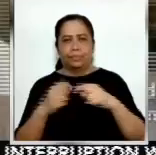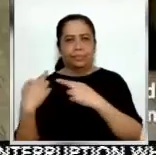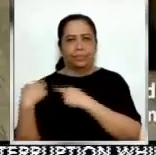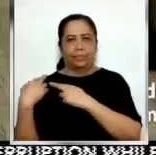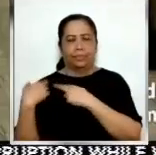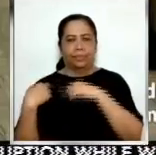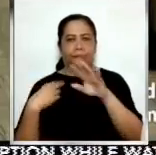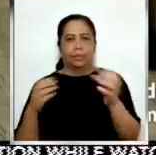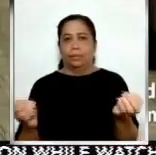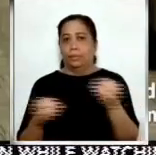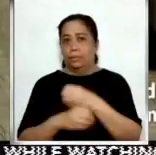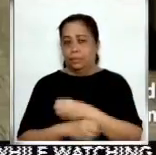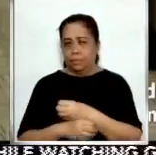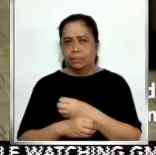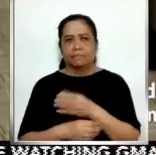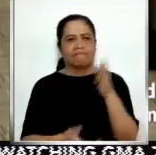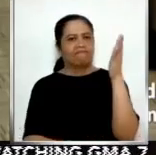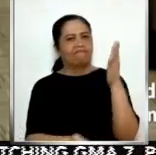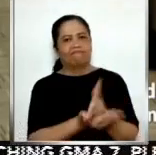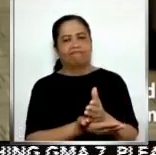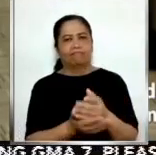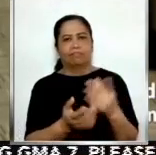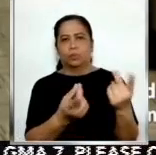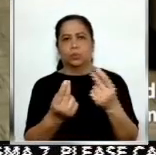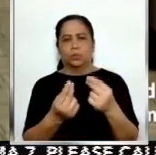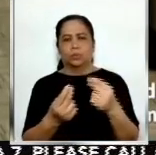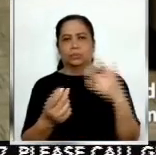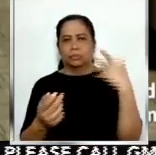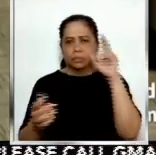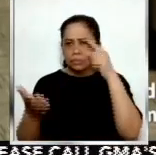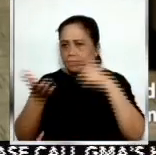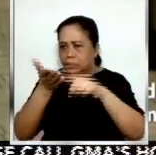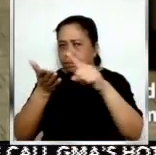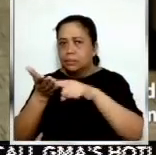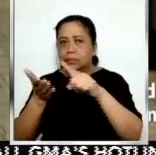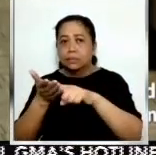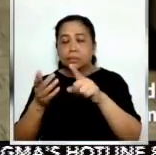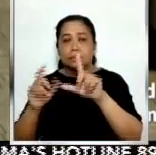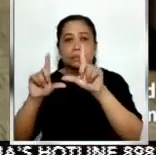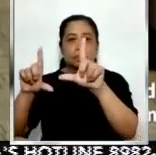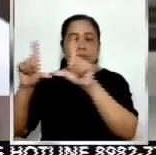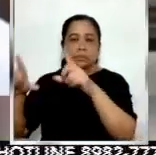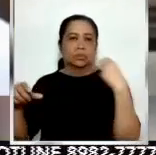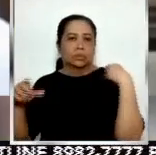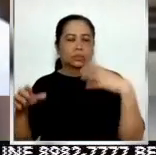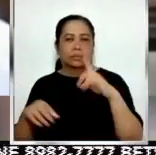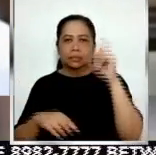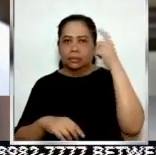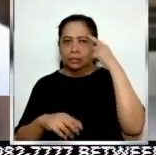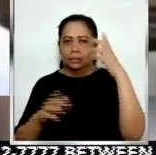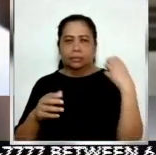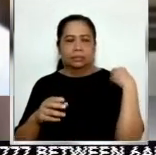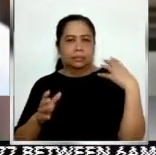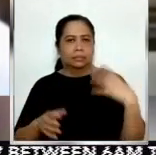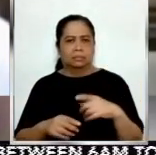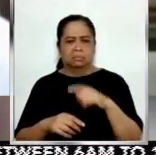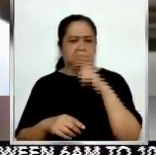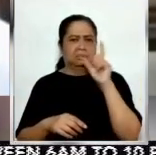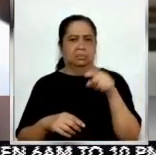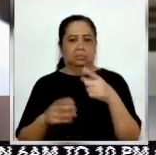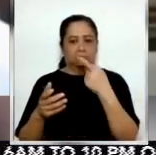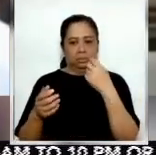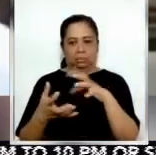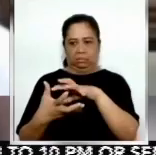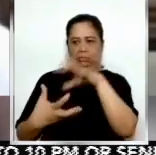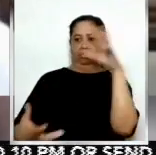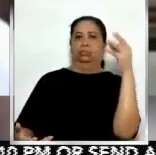tanggapan. Pinatigil niya ang pagsasagawa ng lifestyle check sa mga opisyal at empleyado ng gobyerno. Hindi naman daw kasi porket marangya ang buhay